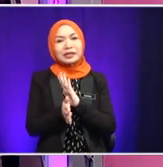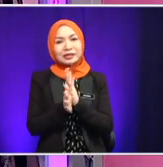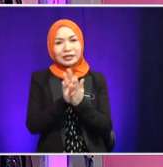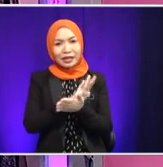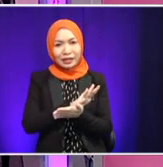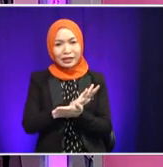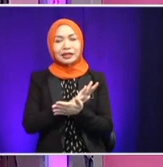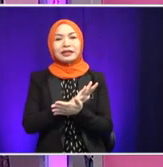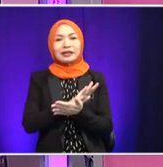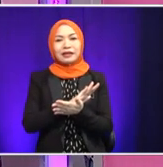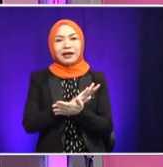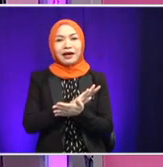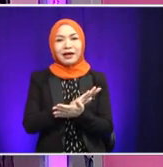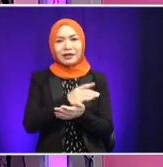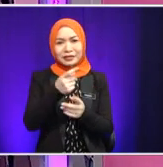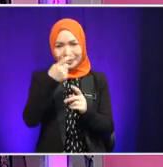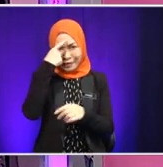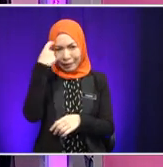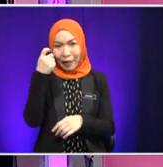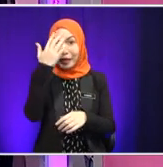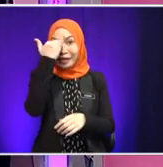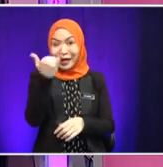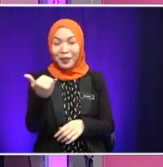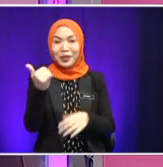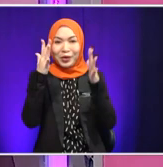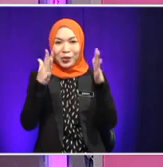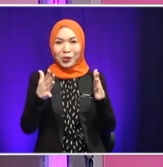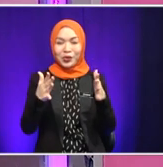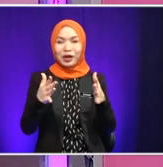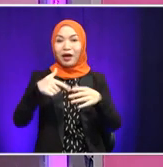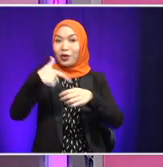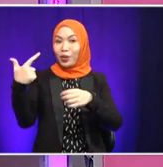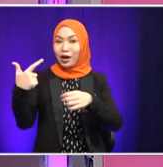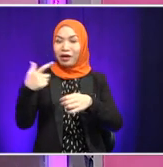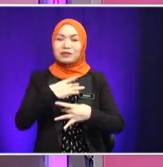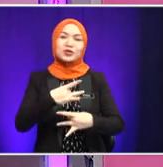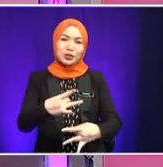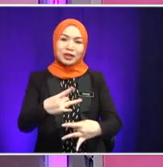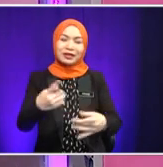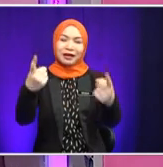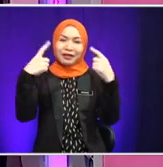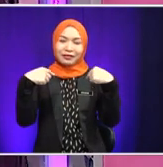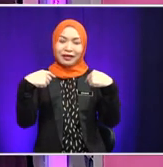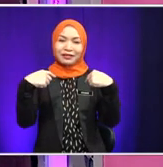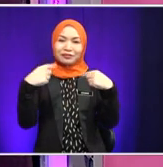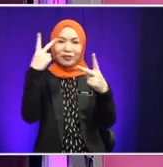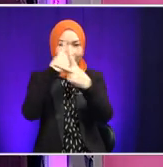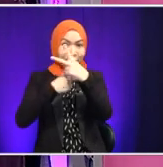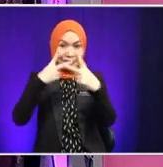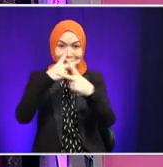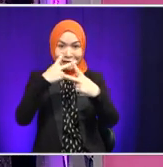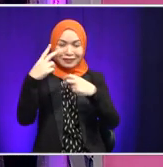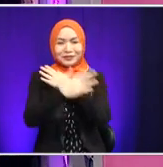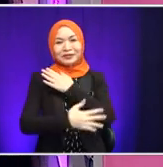untuk datang ke Malaysia dan secara tidak langsung dengan kehadiran pelancung nih ini dapat juga meningkatkan ekonomi negara kita